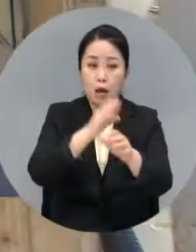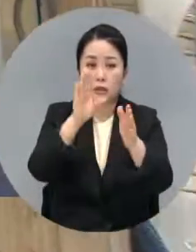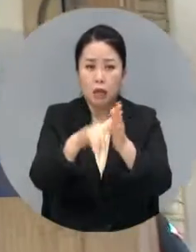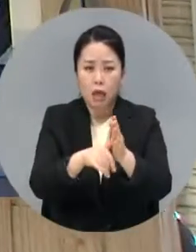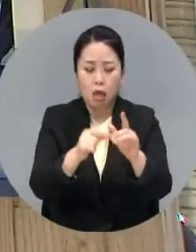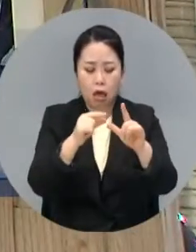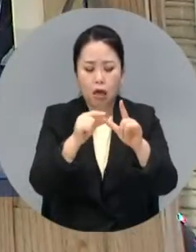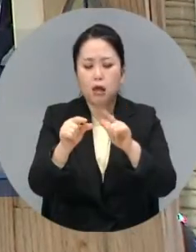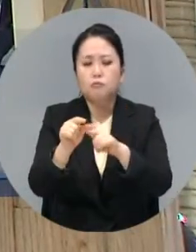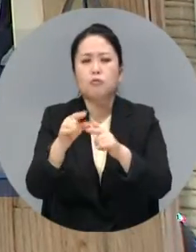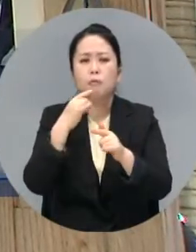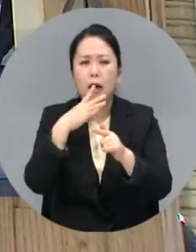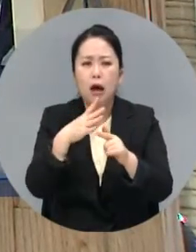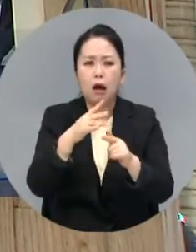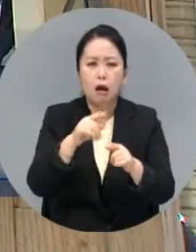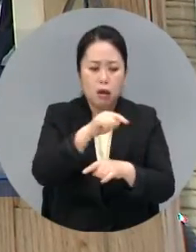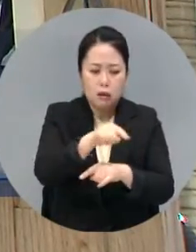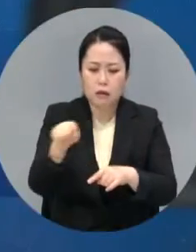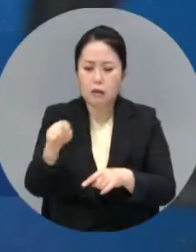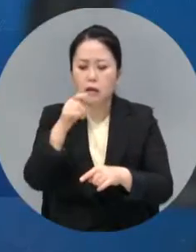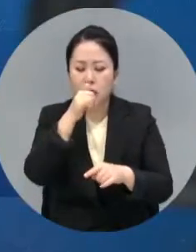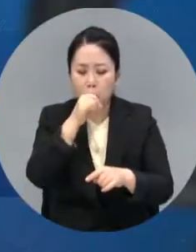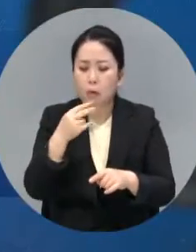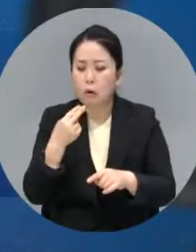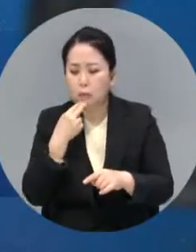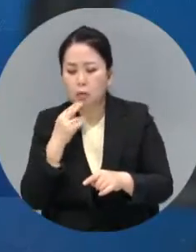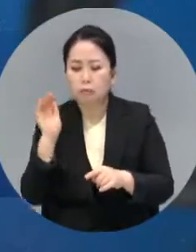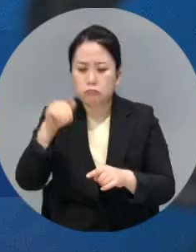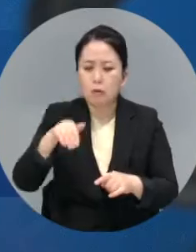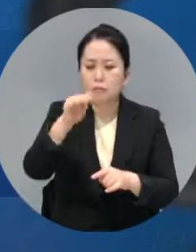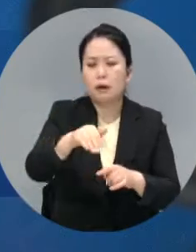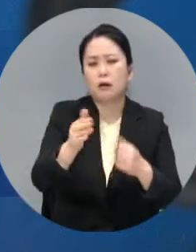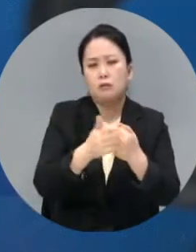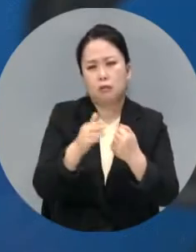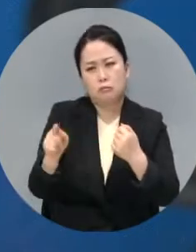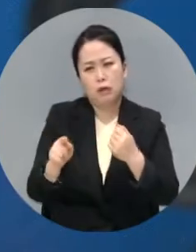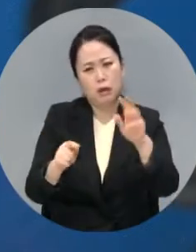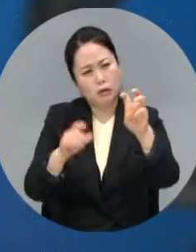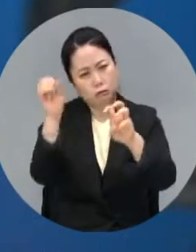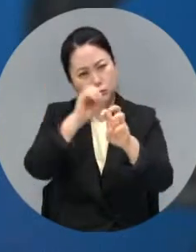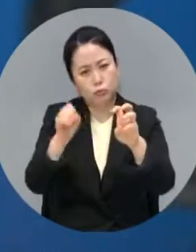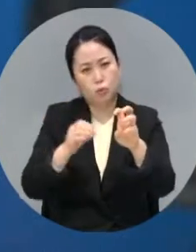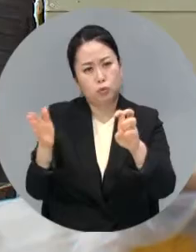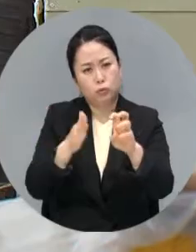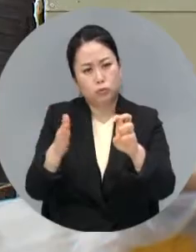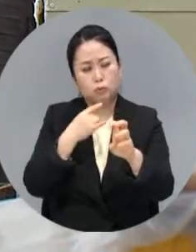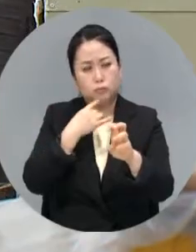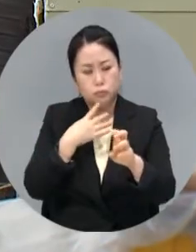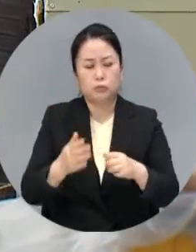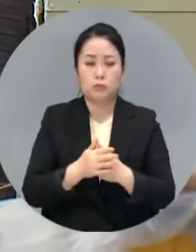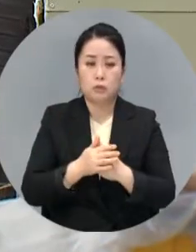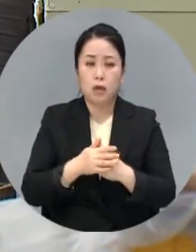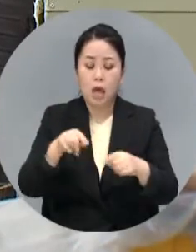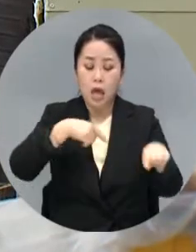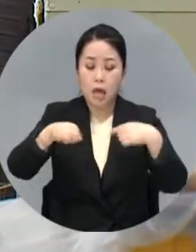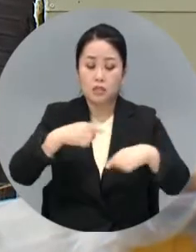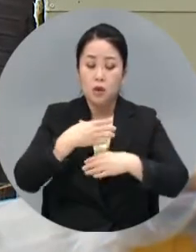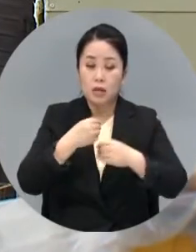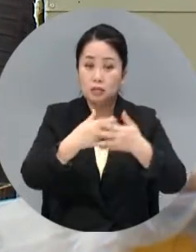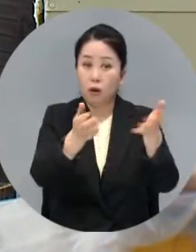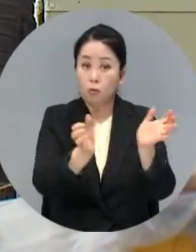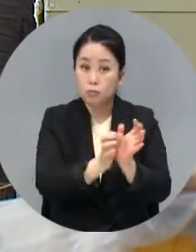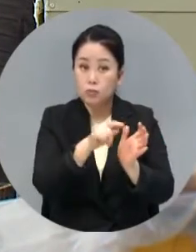때문에 누전 차단기 이런 돼가 있는데 지금 한 30% 이렇게 안 될 겁니다 행정안전부는 오는 26일